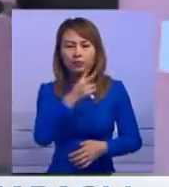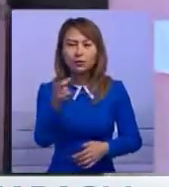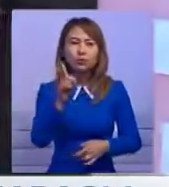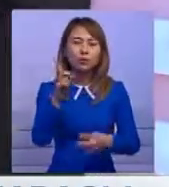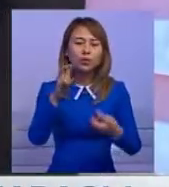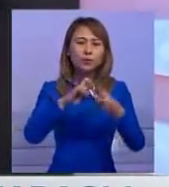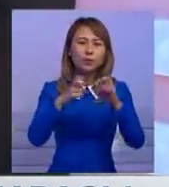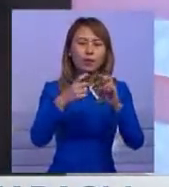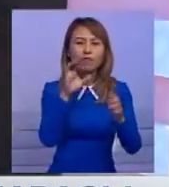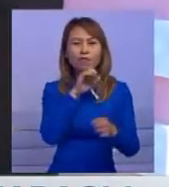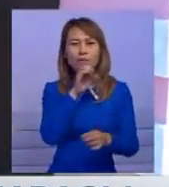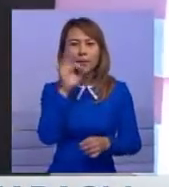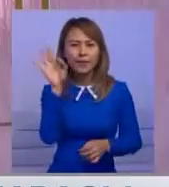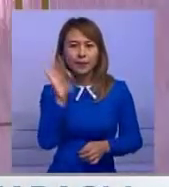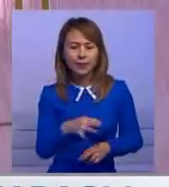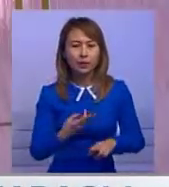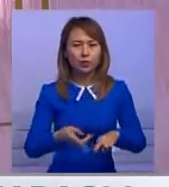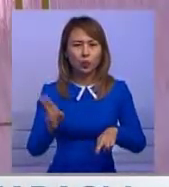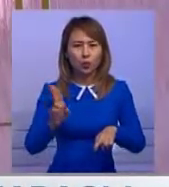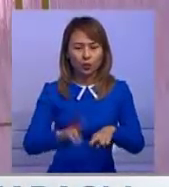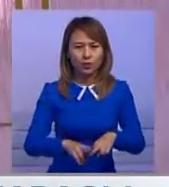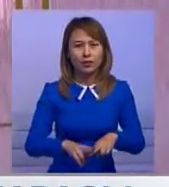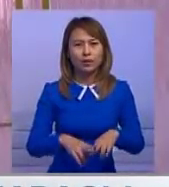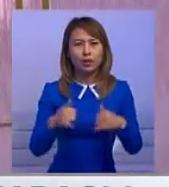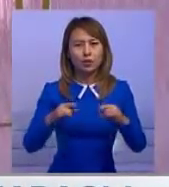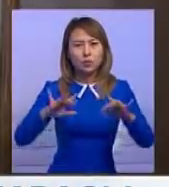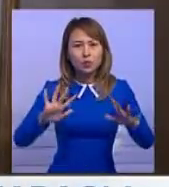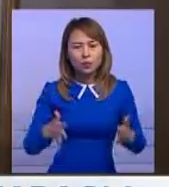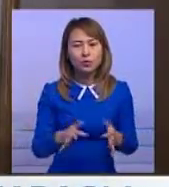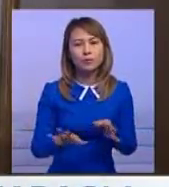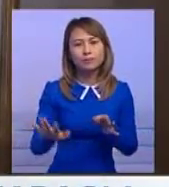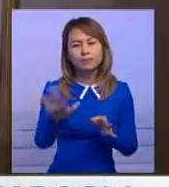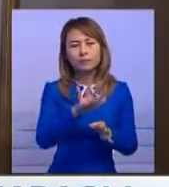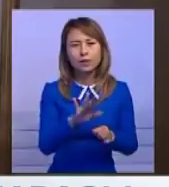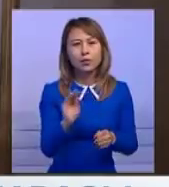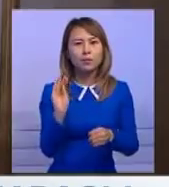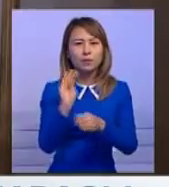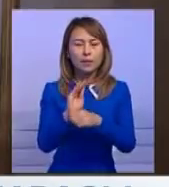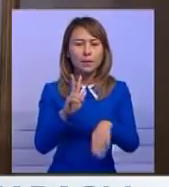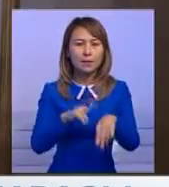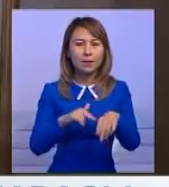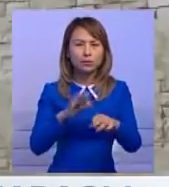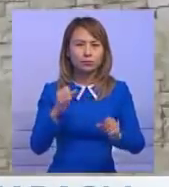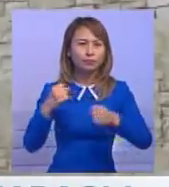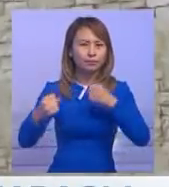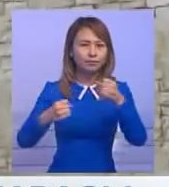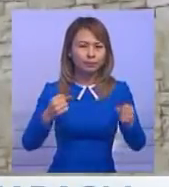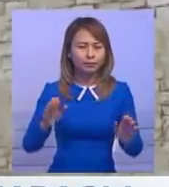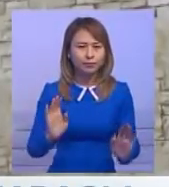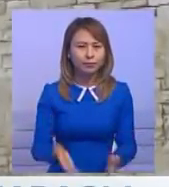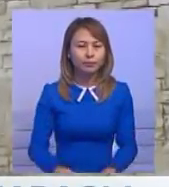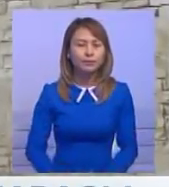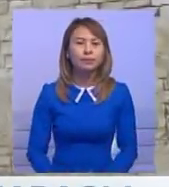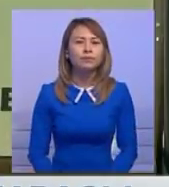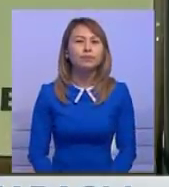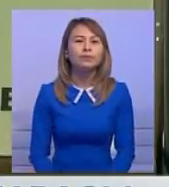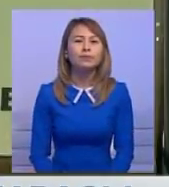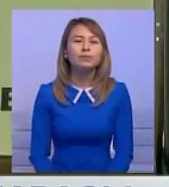жерлерде ұрлық жиі болады. Сондықтан мұндай аудандарға қосымша атты полиция құрамы шығарылған.